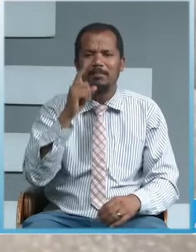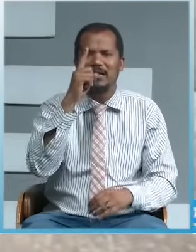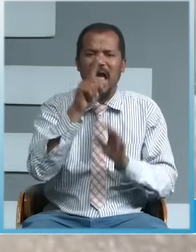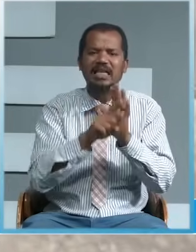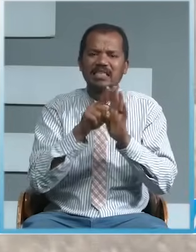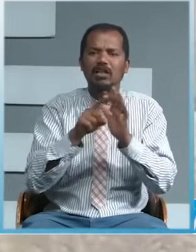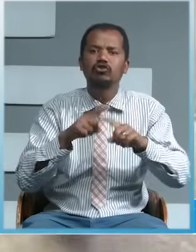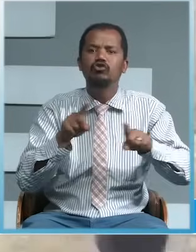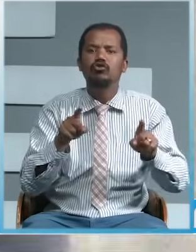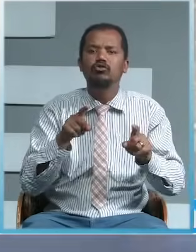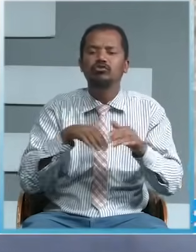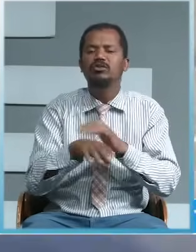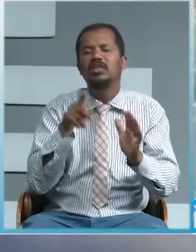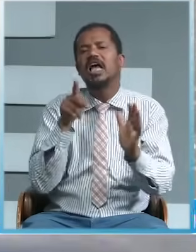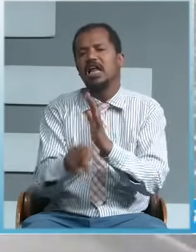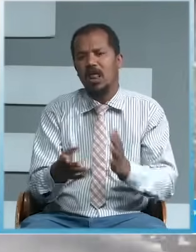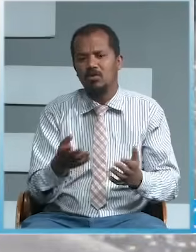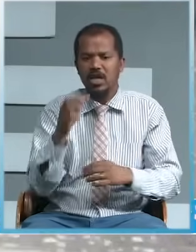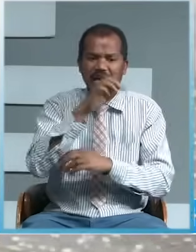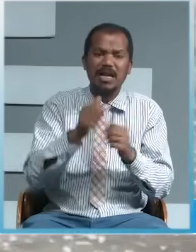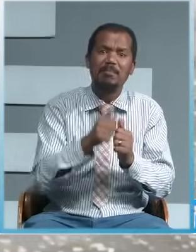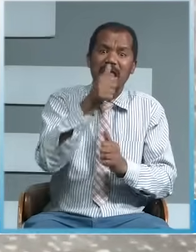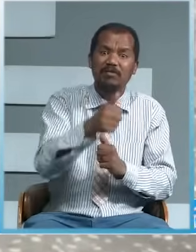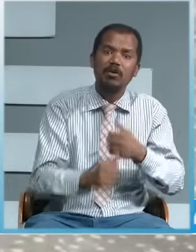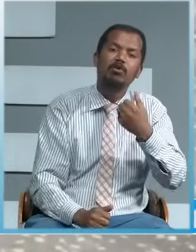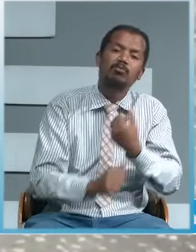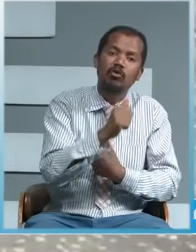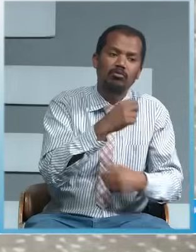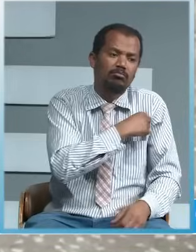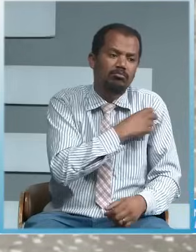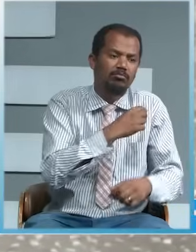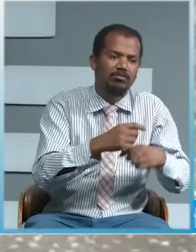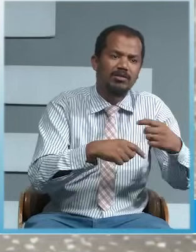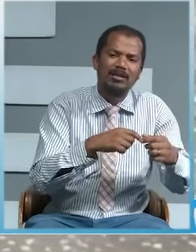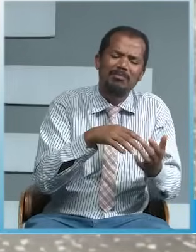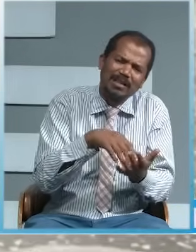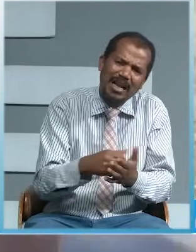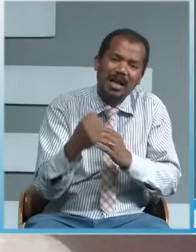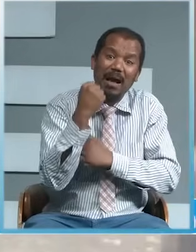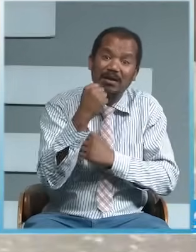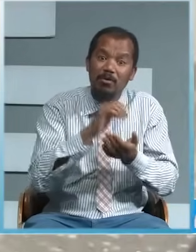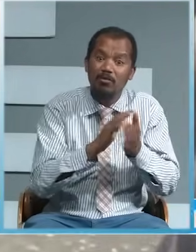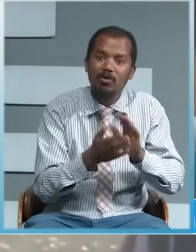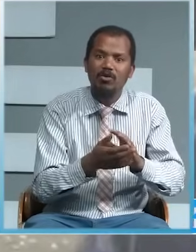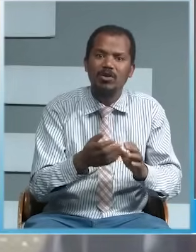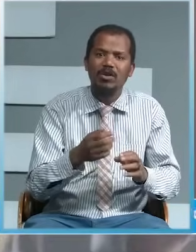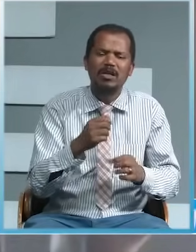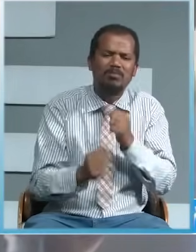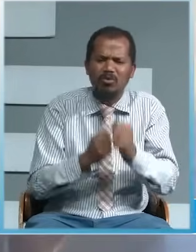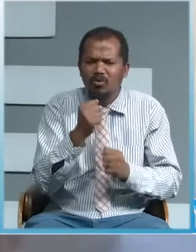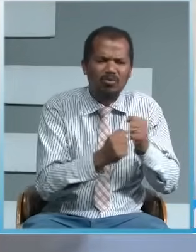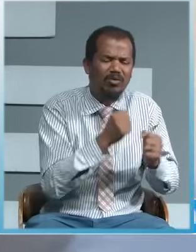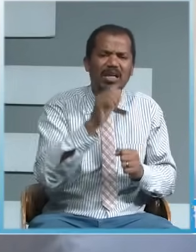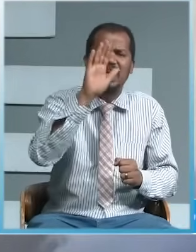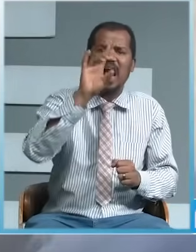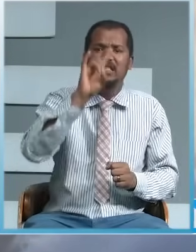በአማካይ በየአንድ ሰዓት ልዩነት ውስጥ ይገደላሉ። ቀናት ባለፉ ቁጥር ተጎጂዎችን ለማከም በተዳከመ አቅማቸውም ቢሆን